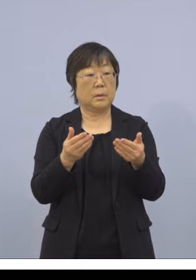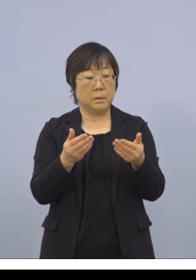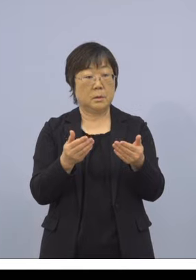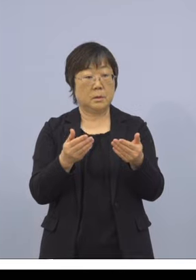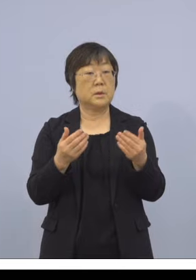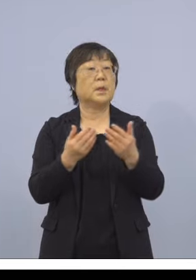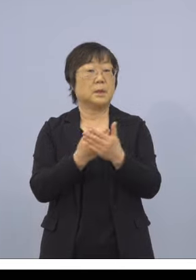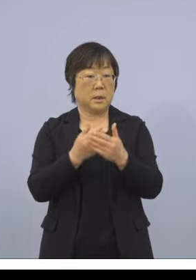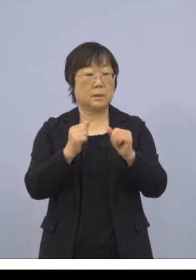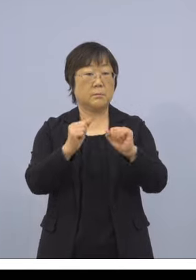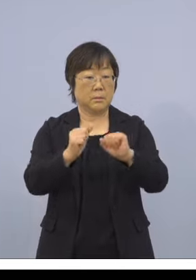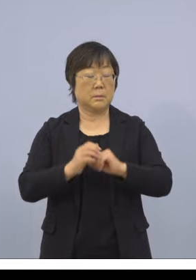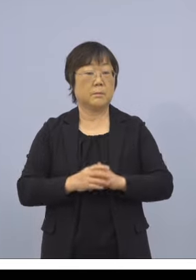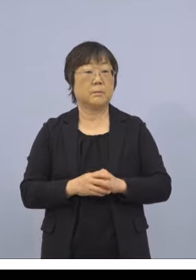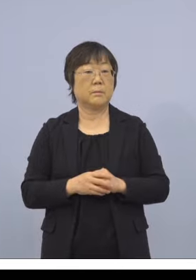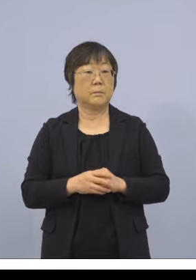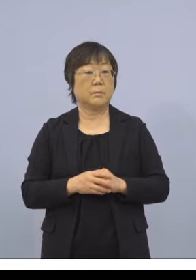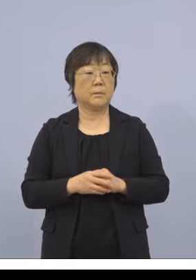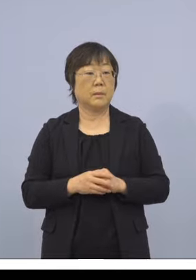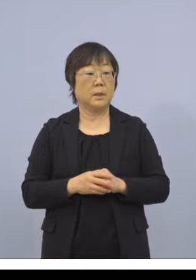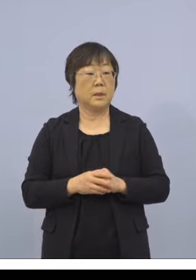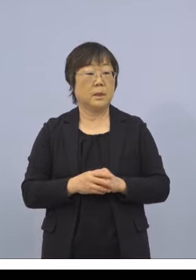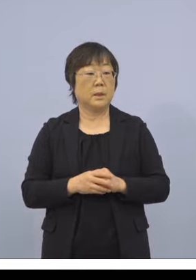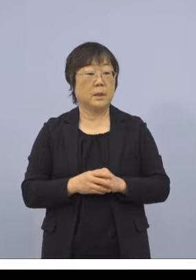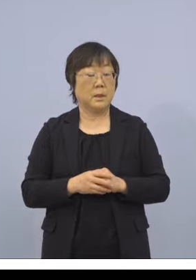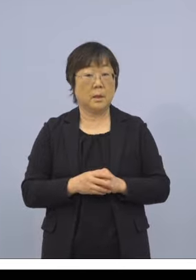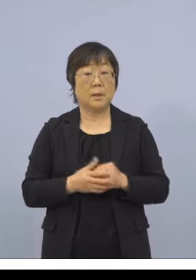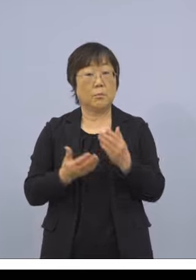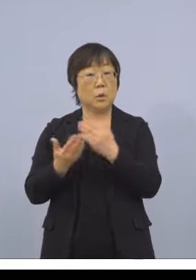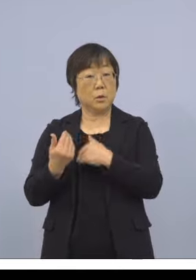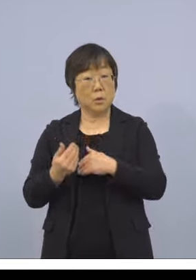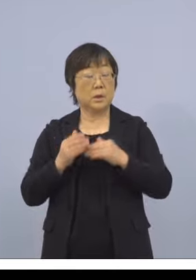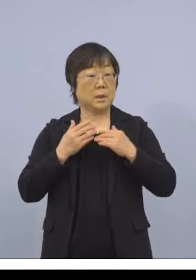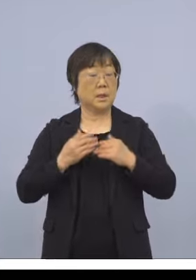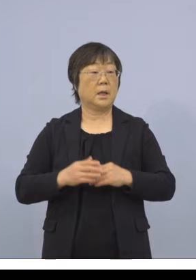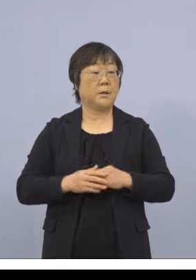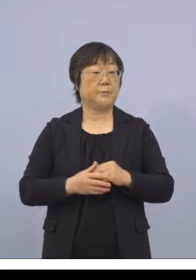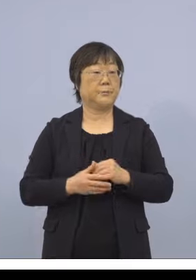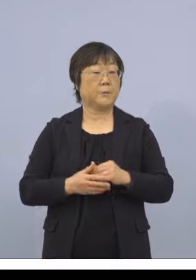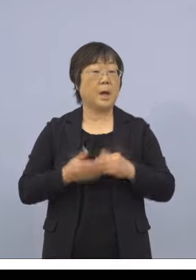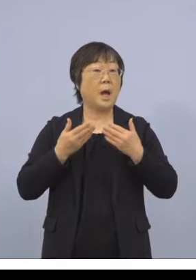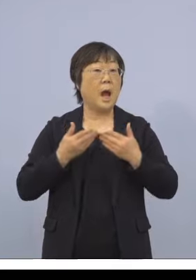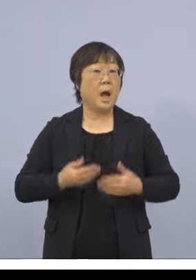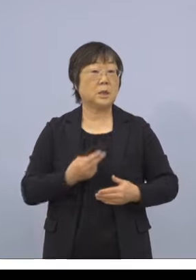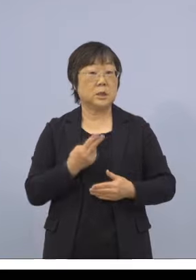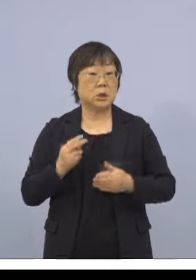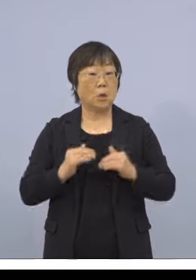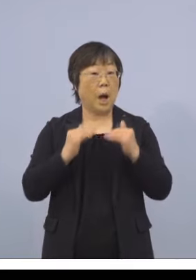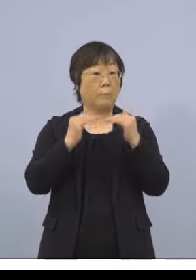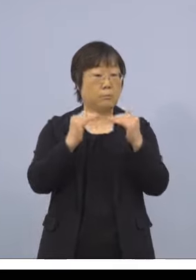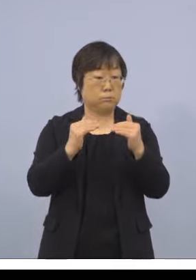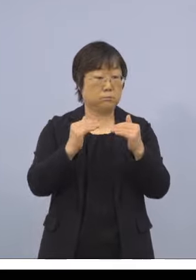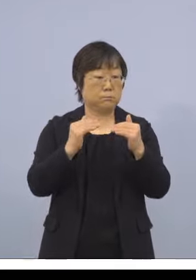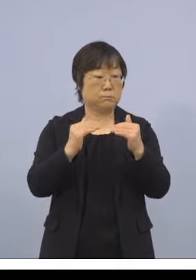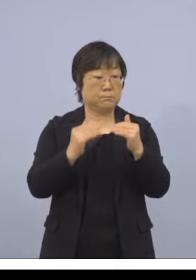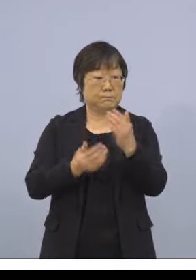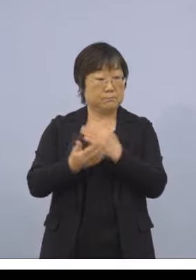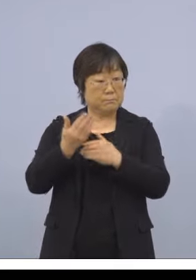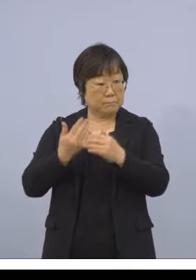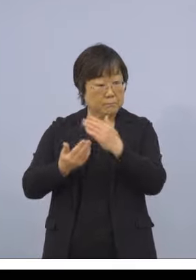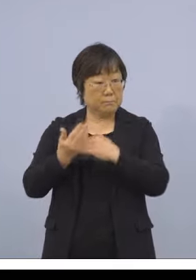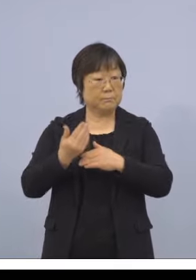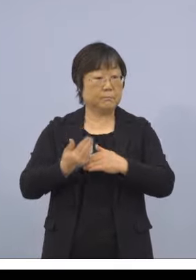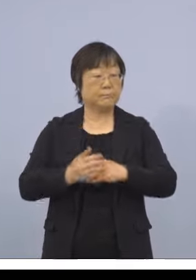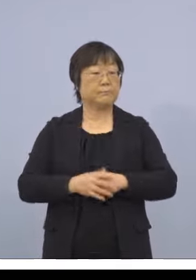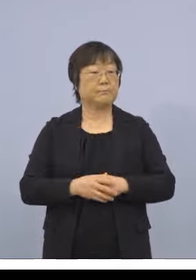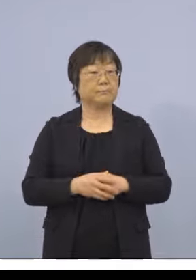となっております。でちょっとまた戻って安心度アップ、ごめんなさい、今の安心度アップのさっきのま